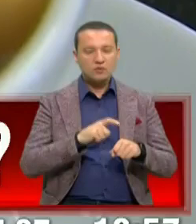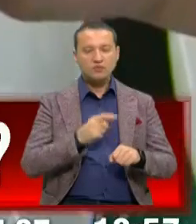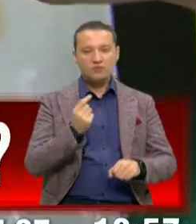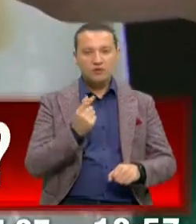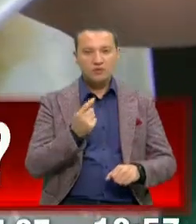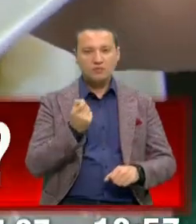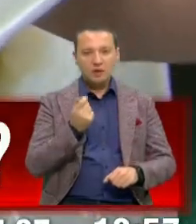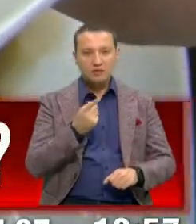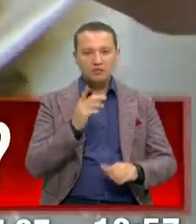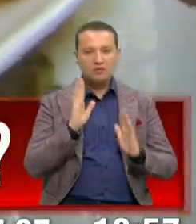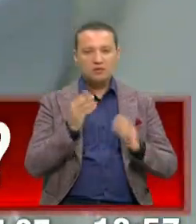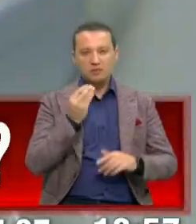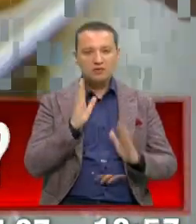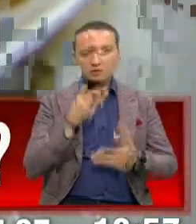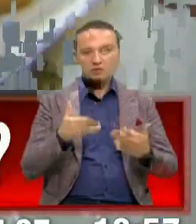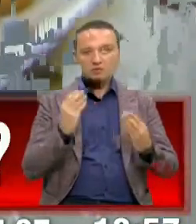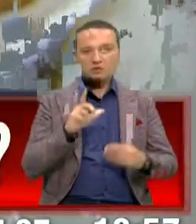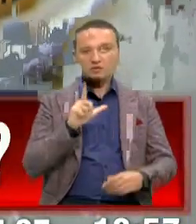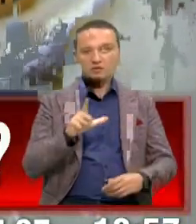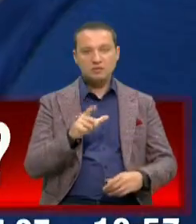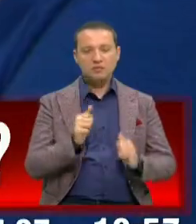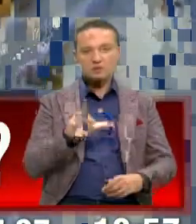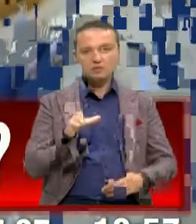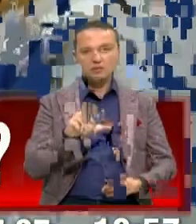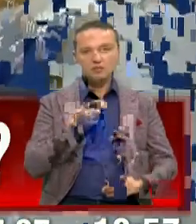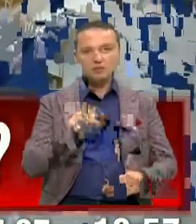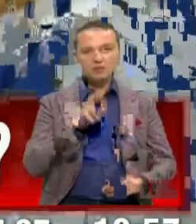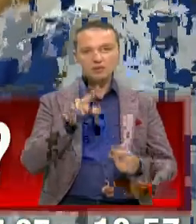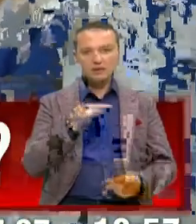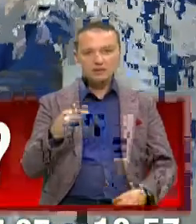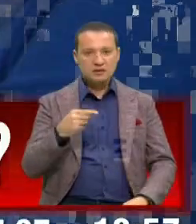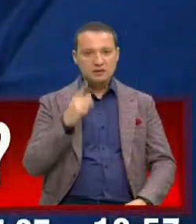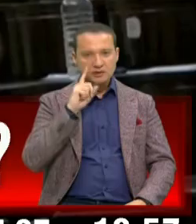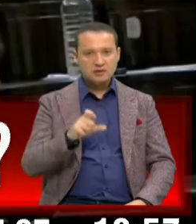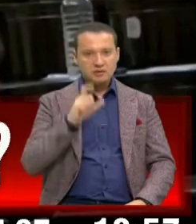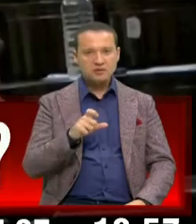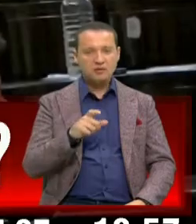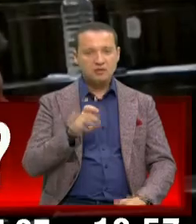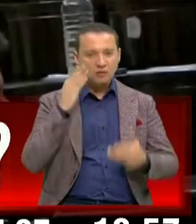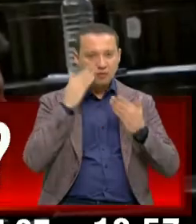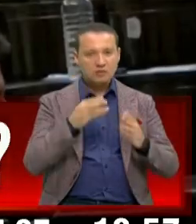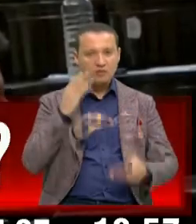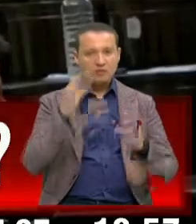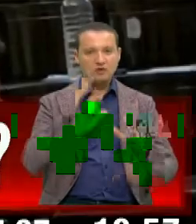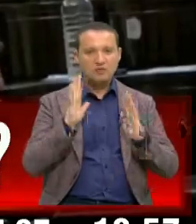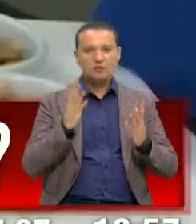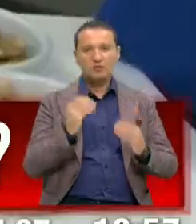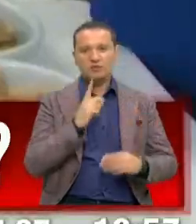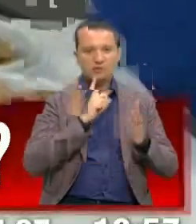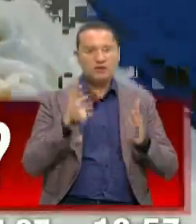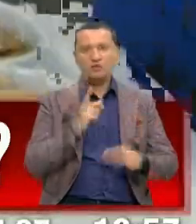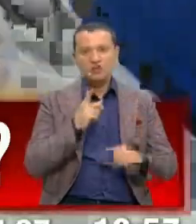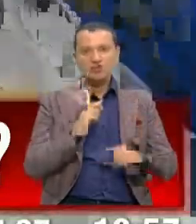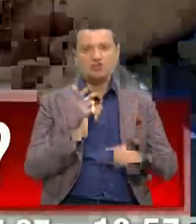fasulye mercimek sık sık sofrada olmalı yanı sıra b eksikliklerinde kişilerdi odaklanma sorunları çok fazla oluyor